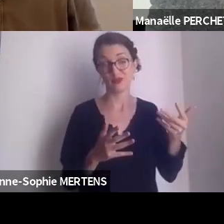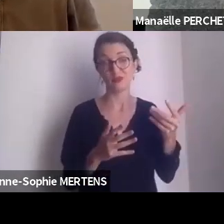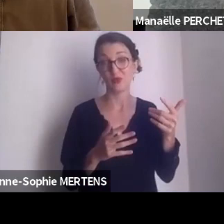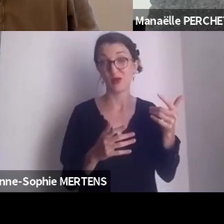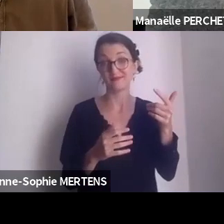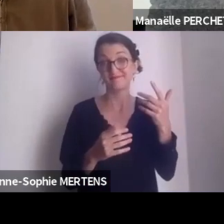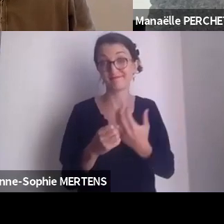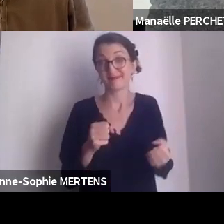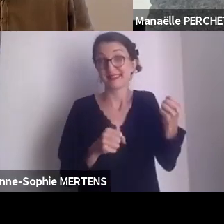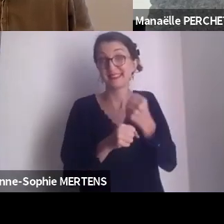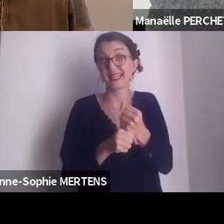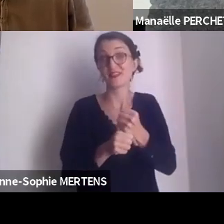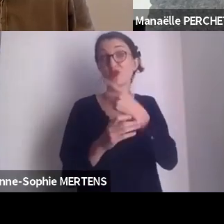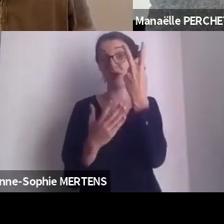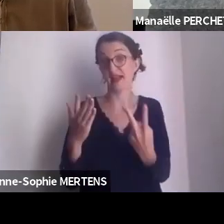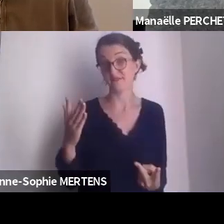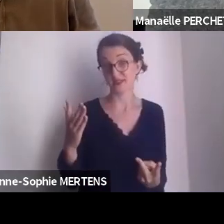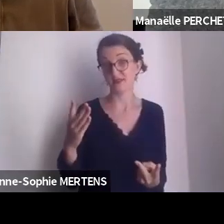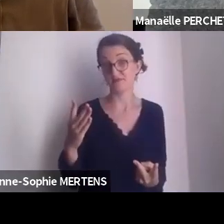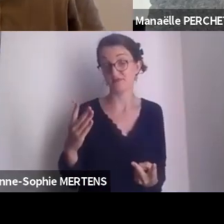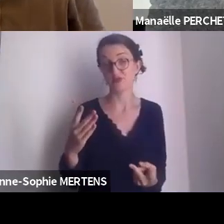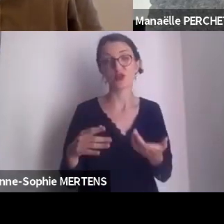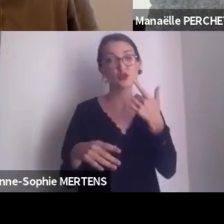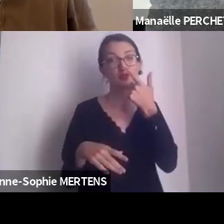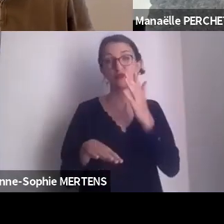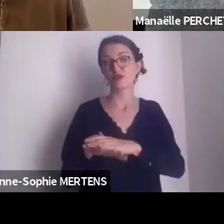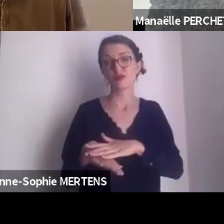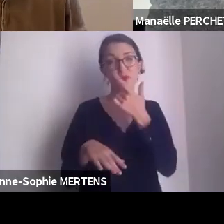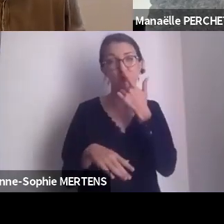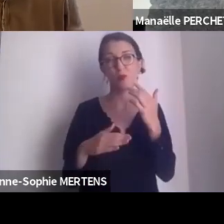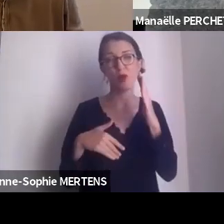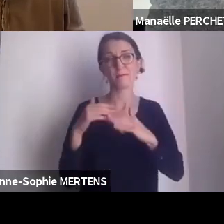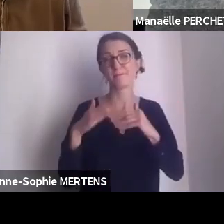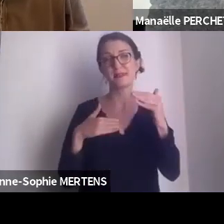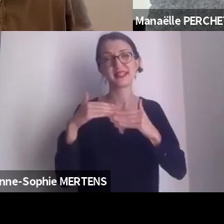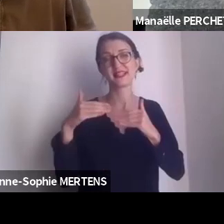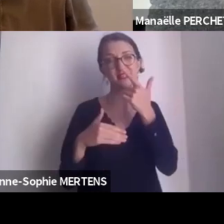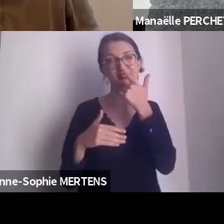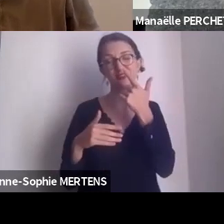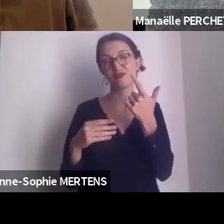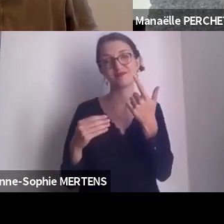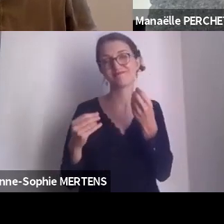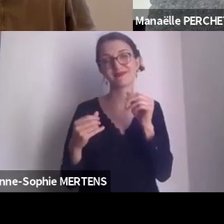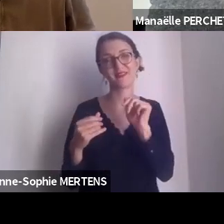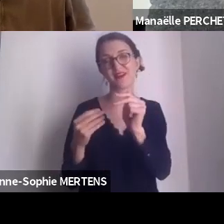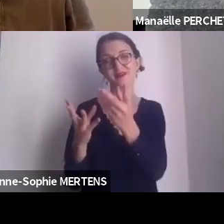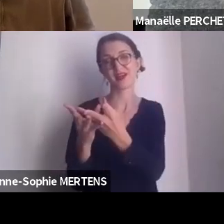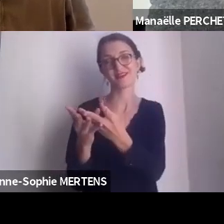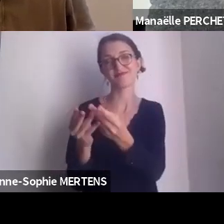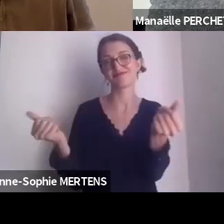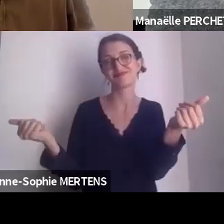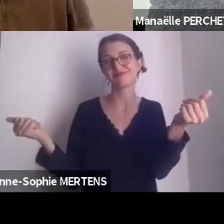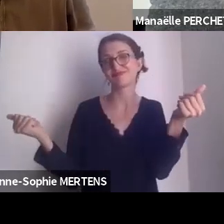création graphique. Sauf que très rapidement, j'ai voulu changer de métier parce que c'est un métier qui disparaît, un peu comme tous ces